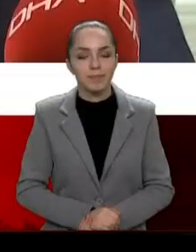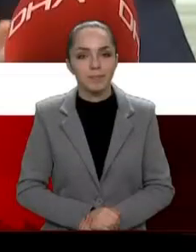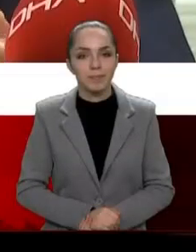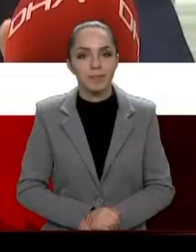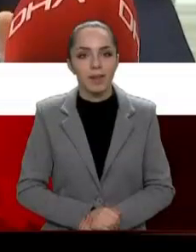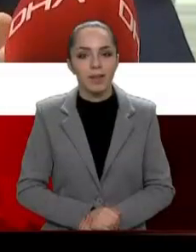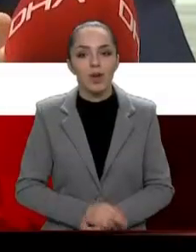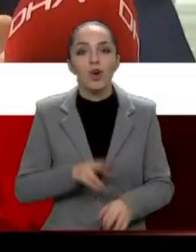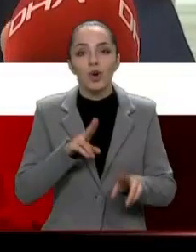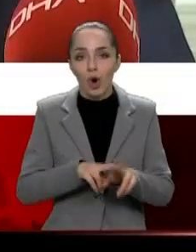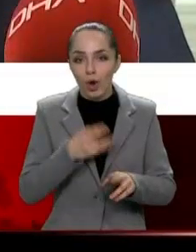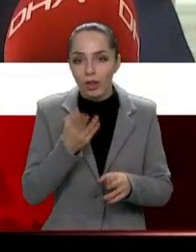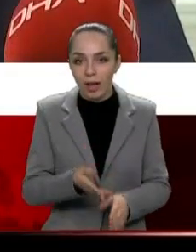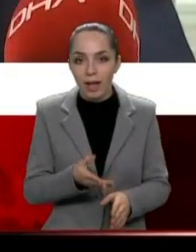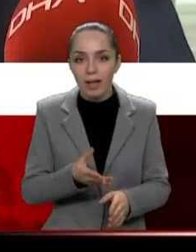Korona